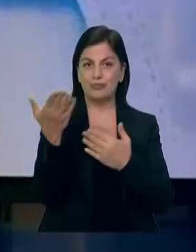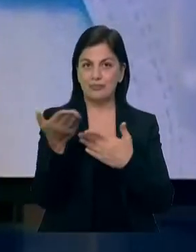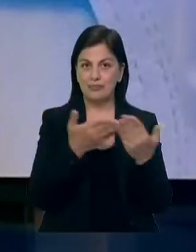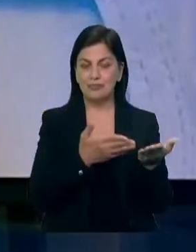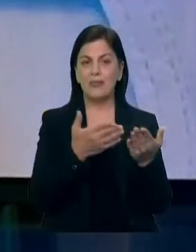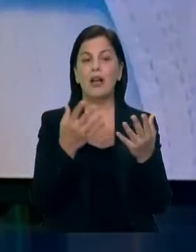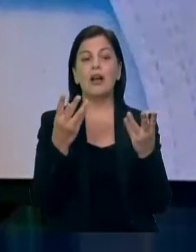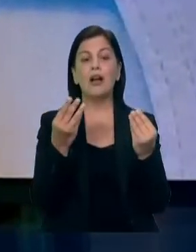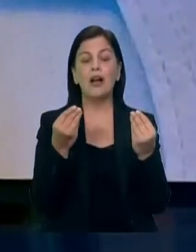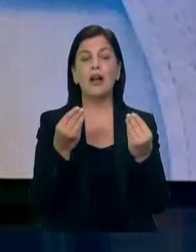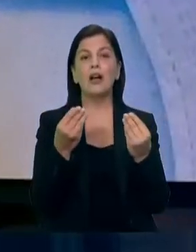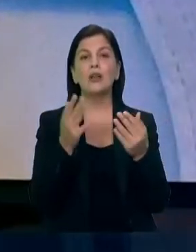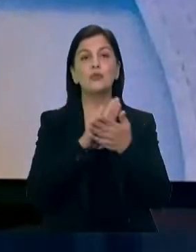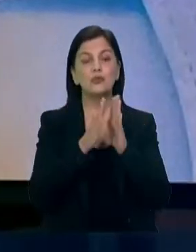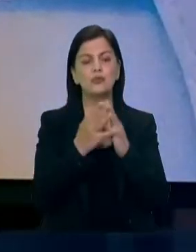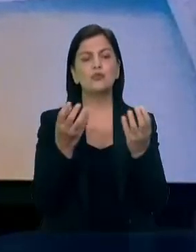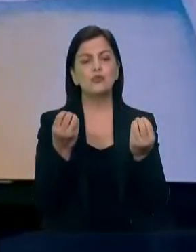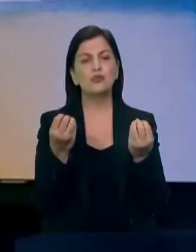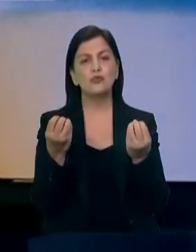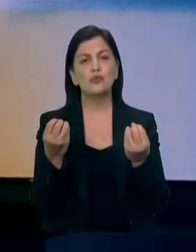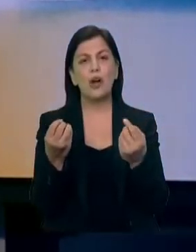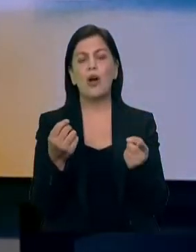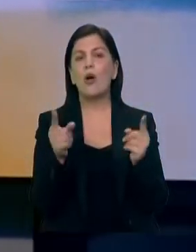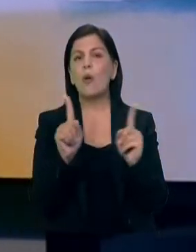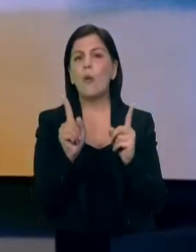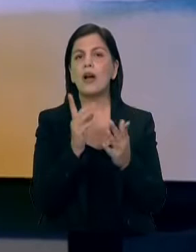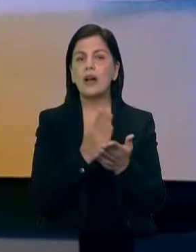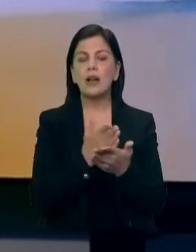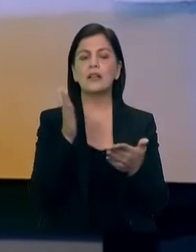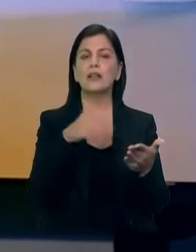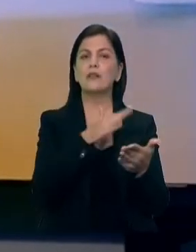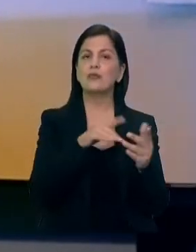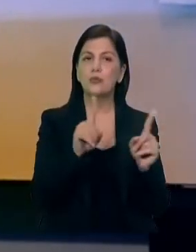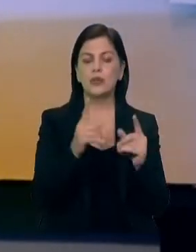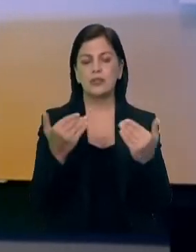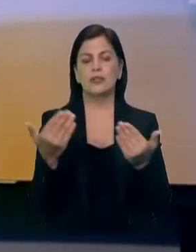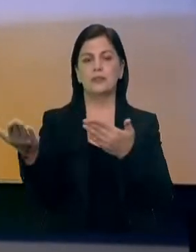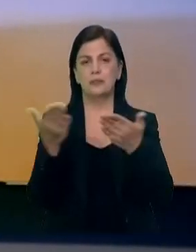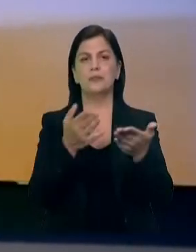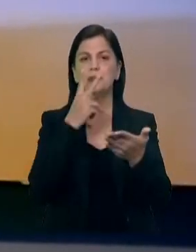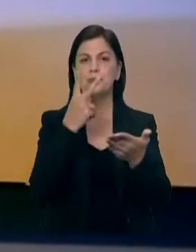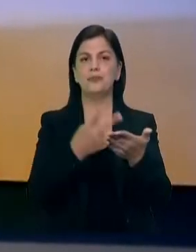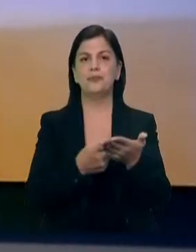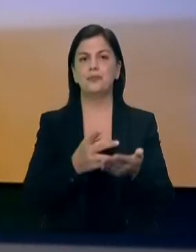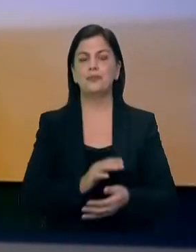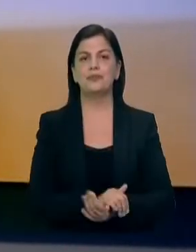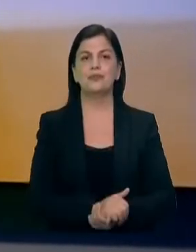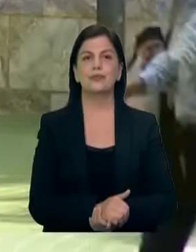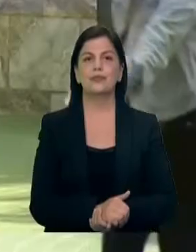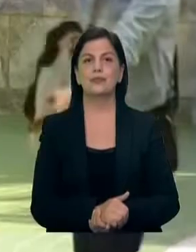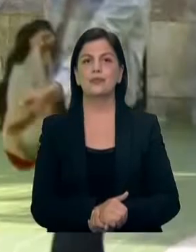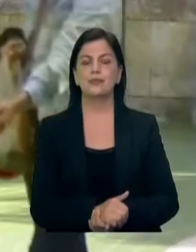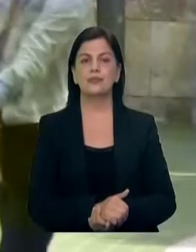Yumuşadılmaların siyahısı bununla bitmir. Daha hansı məhdudiyyətlər ləğv edilir? Ətraflı sıradakı sujetdən biləcəksiniz.